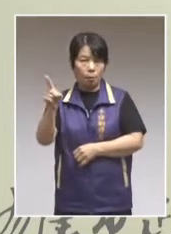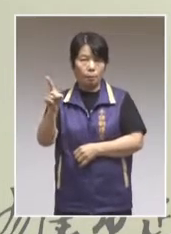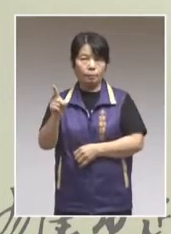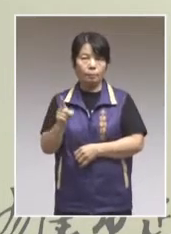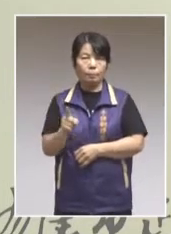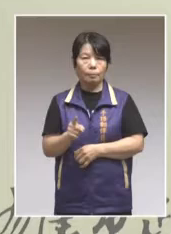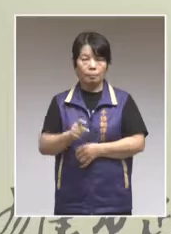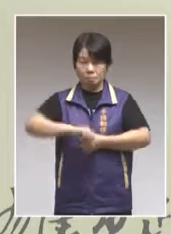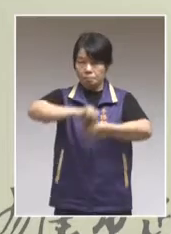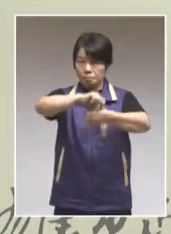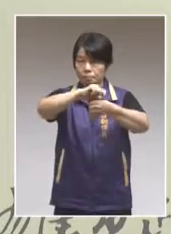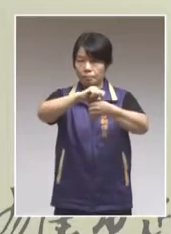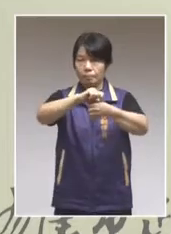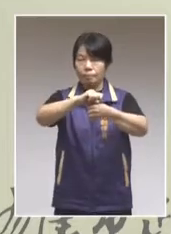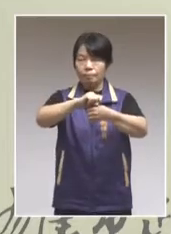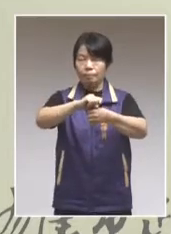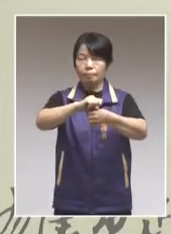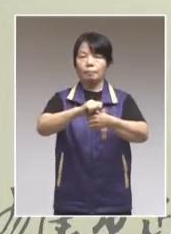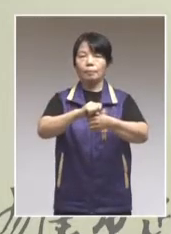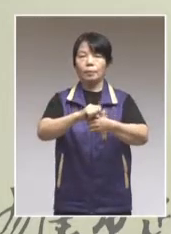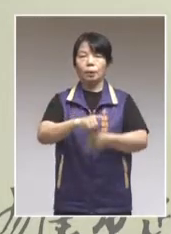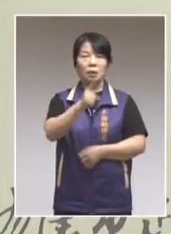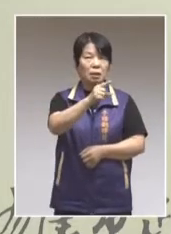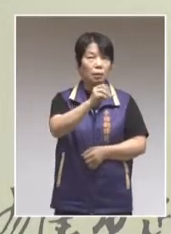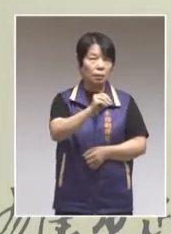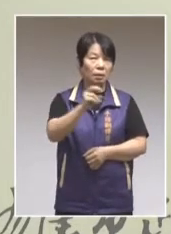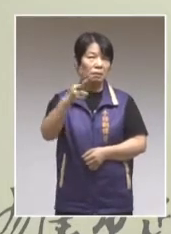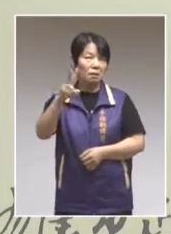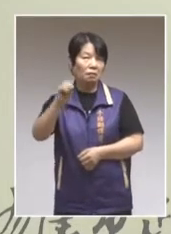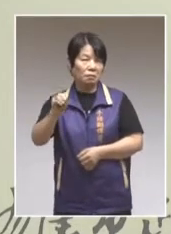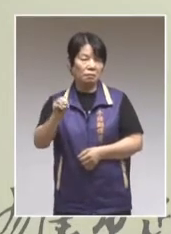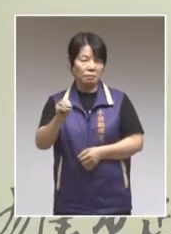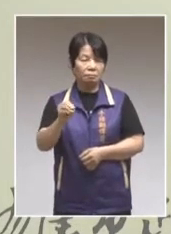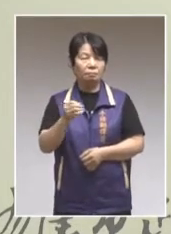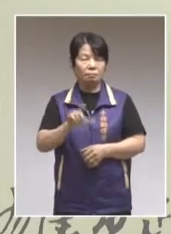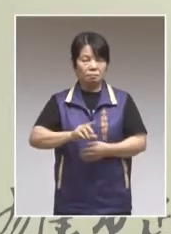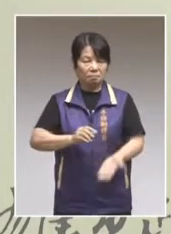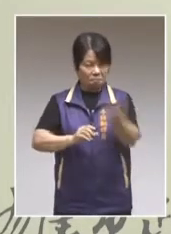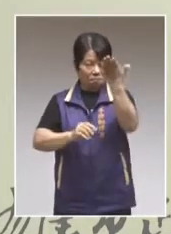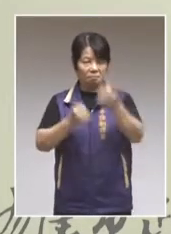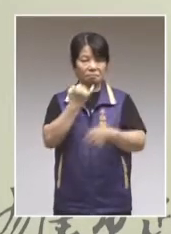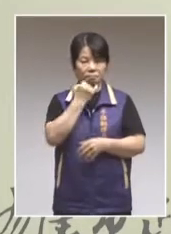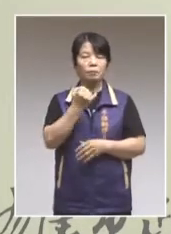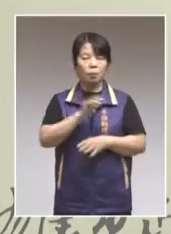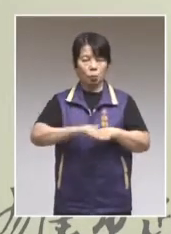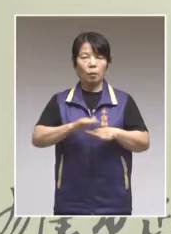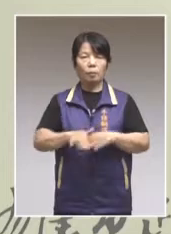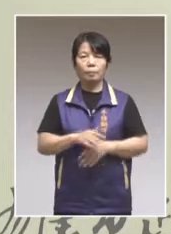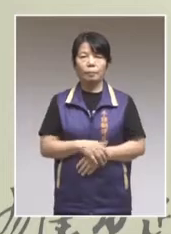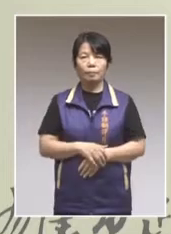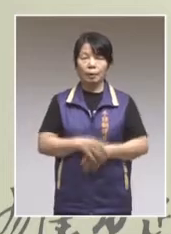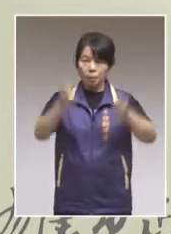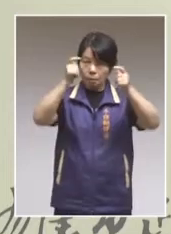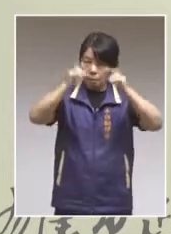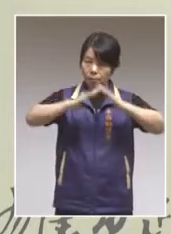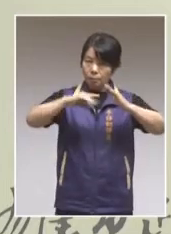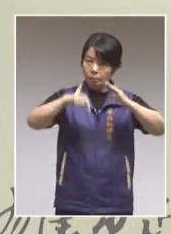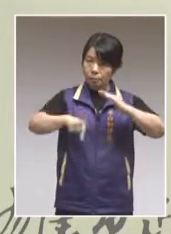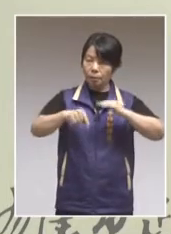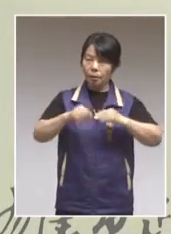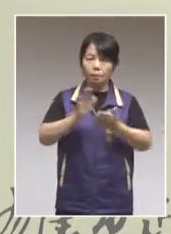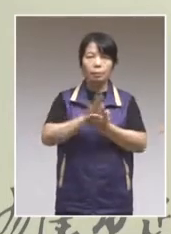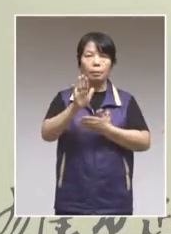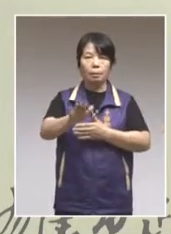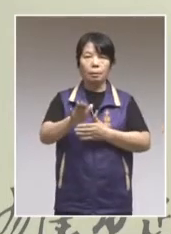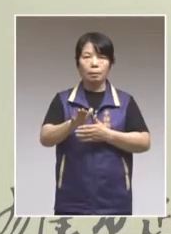会增加到可能一天大概1万、2万以上都有可能， 那你推估高雄的这个我们